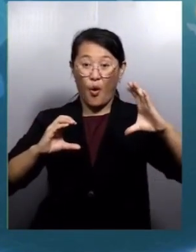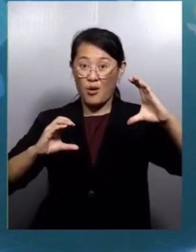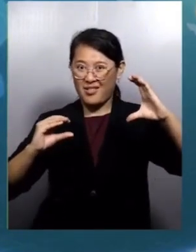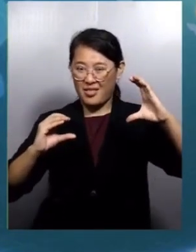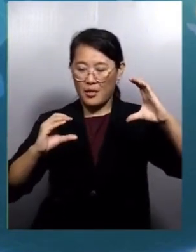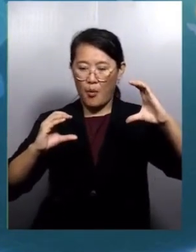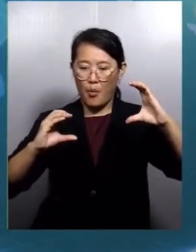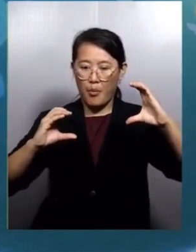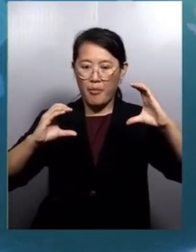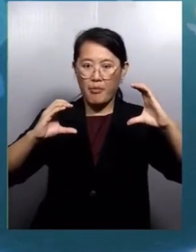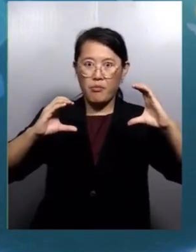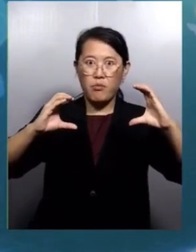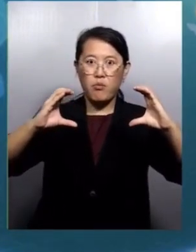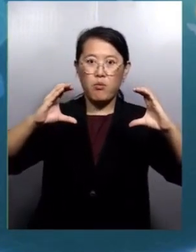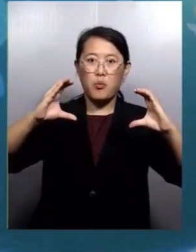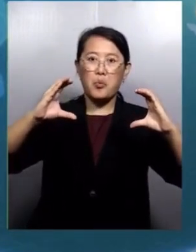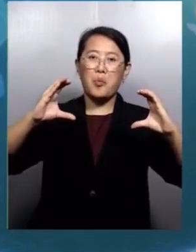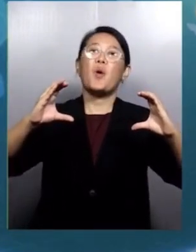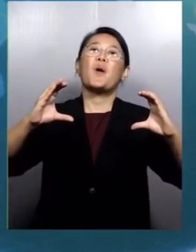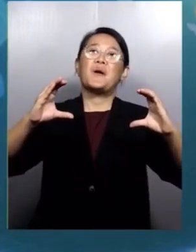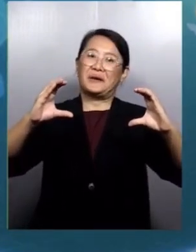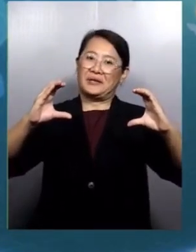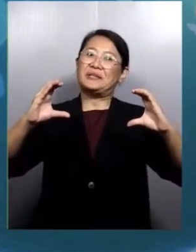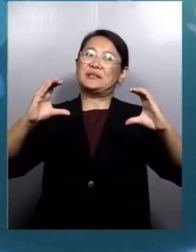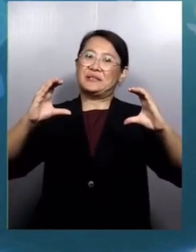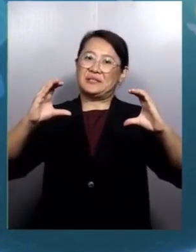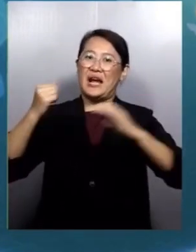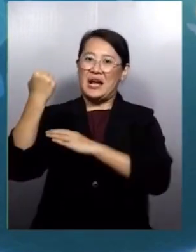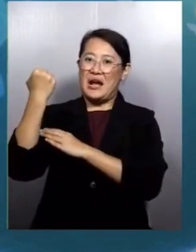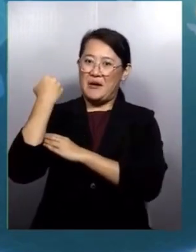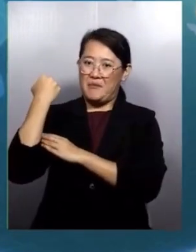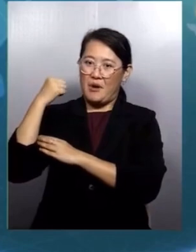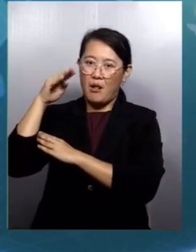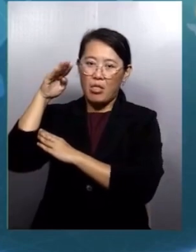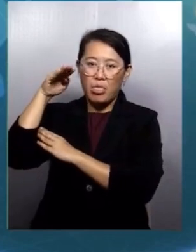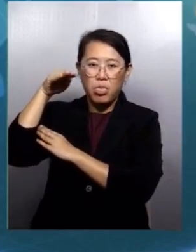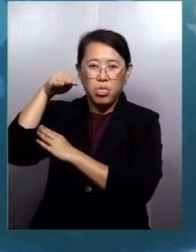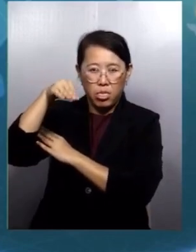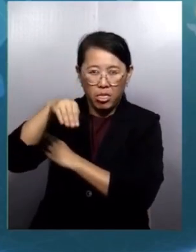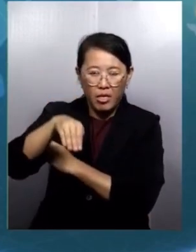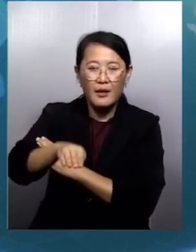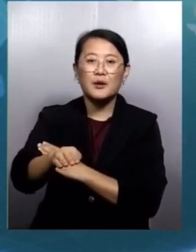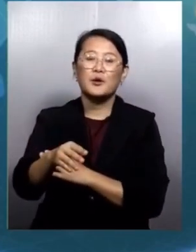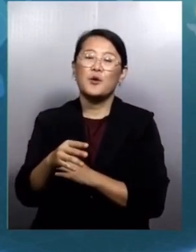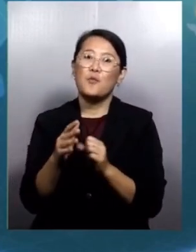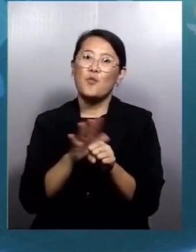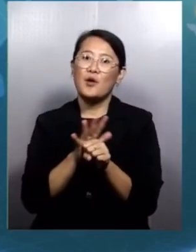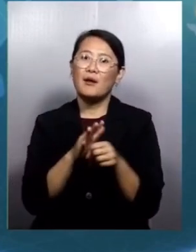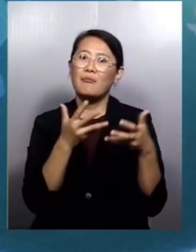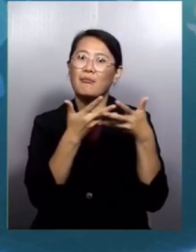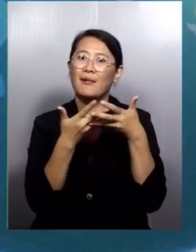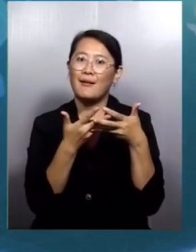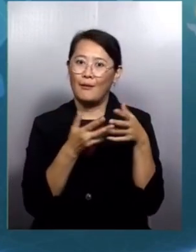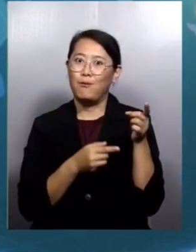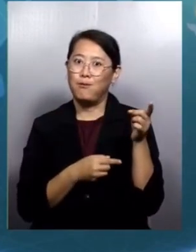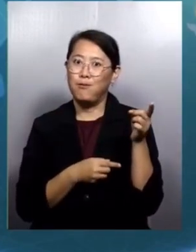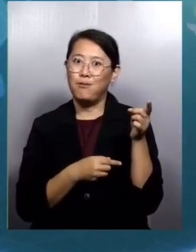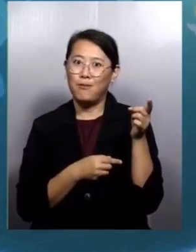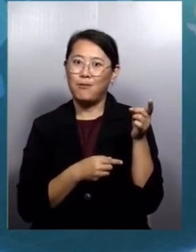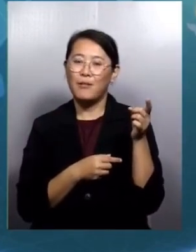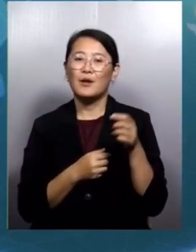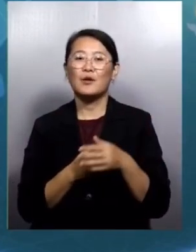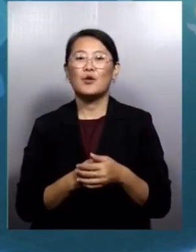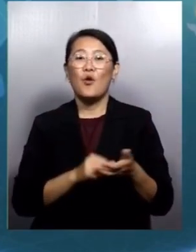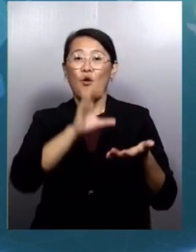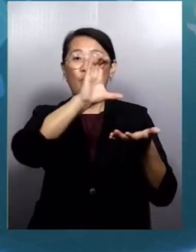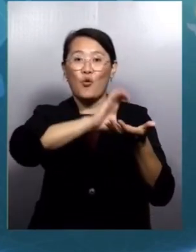นี้ตัวเลขผมไม่ได้โชว์ให้ดูนะครับแต่ว่าถึงจุดนั้นพอดีเลยปีนี้ประมาณคืองบกล